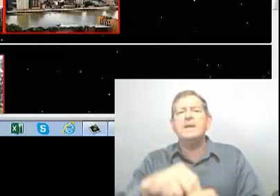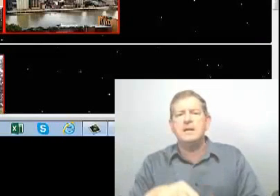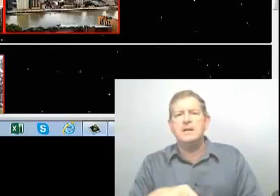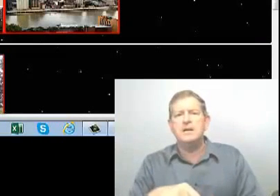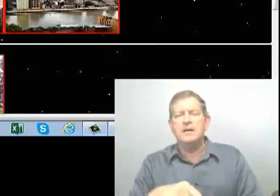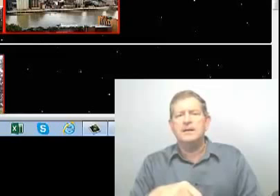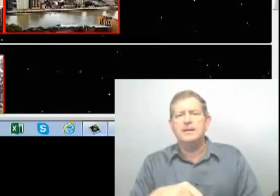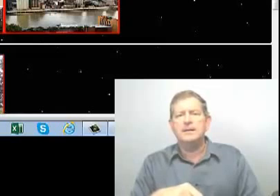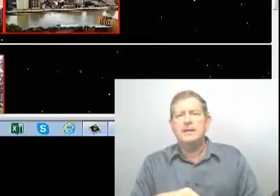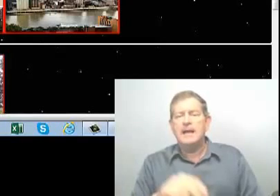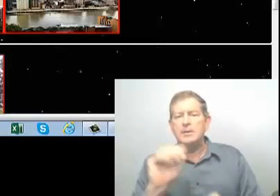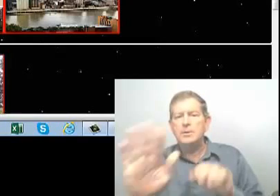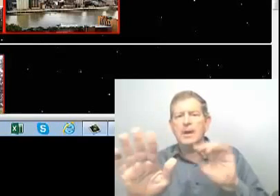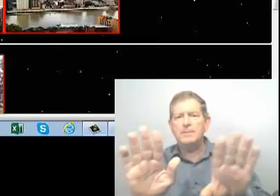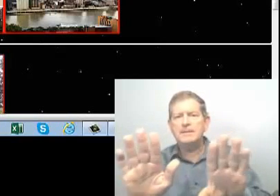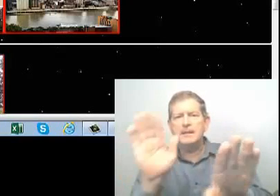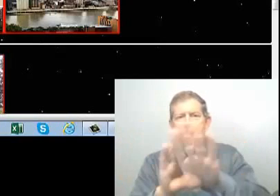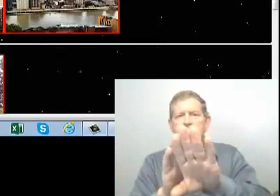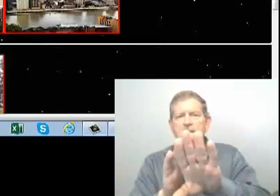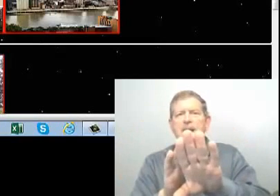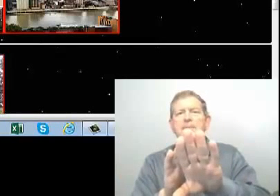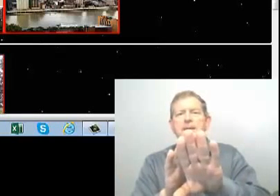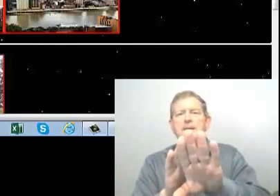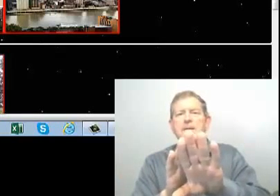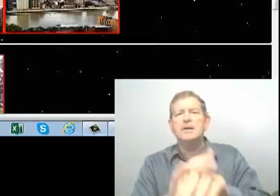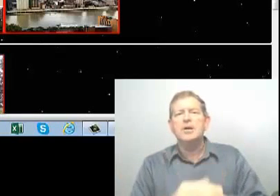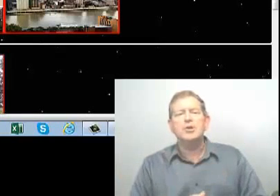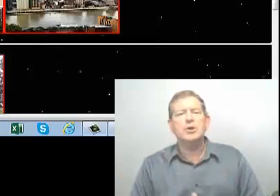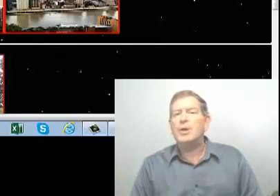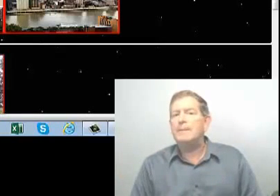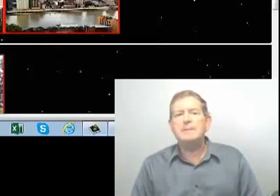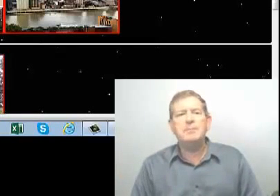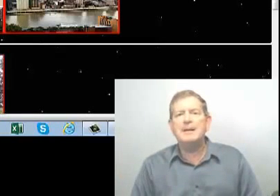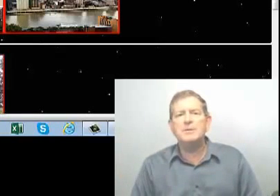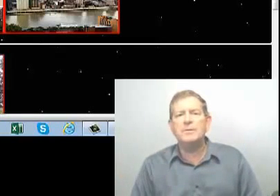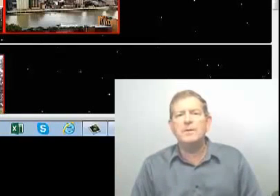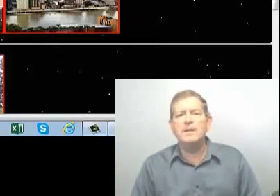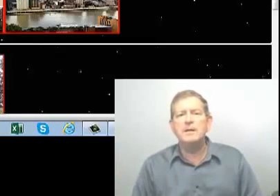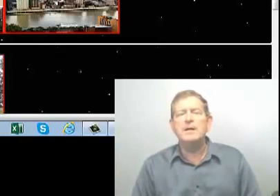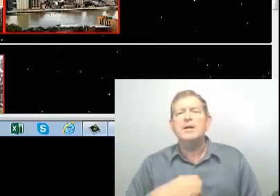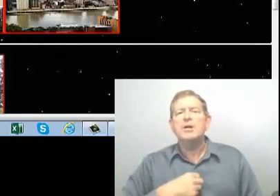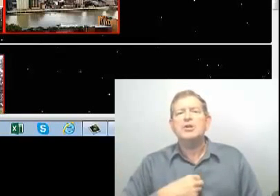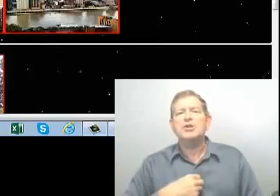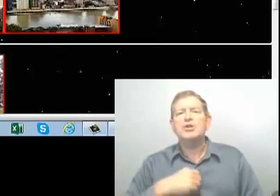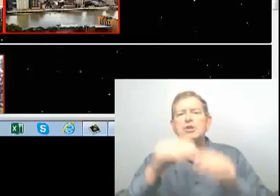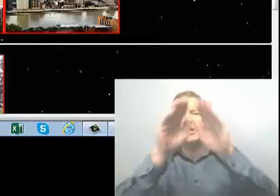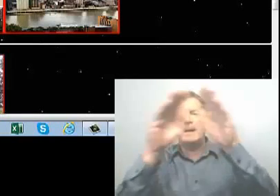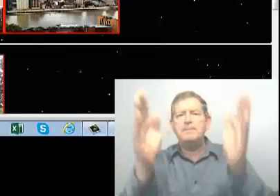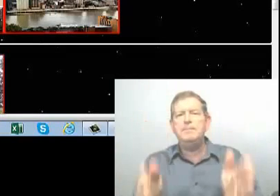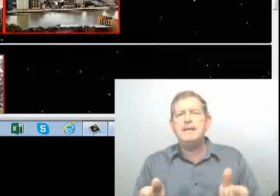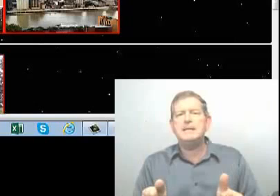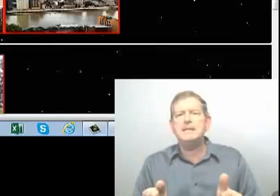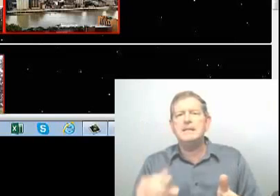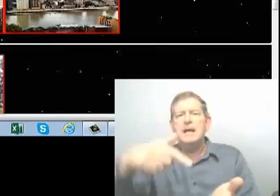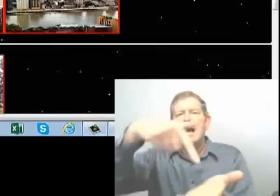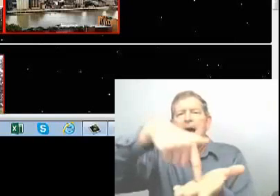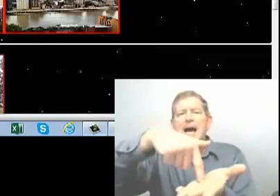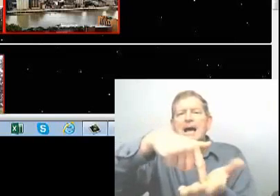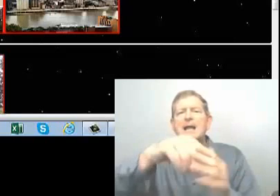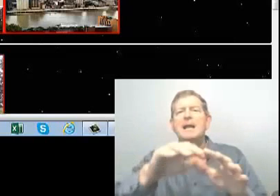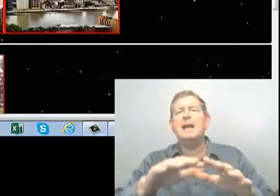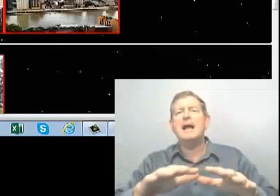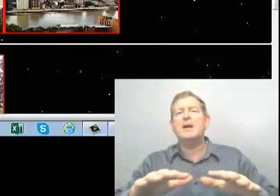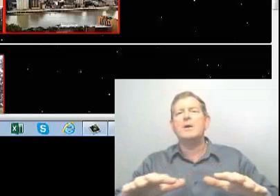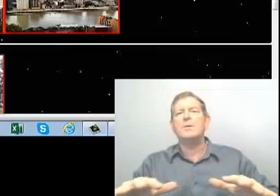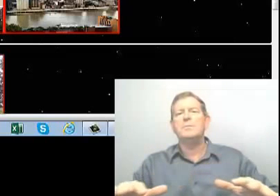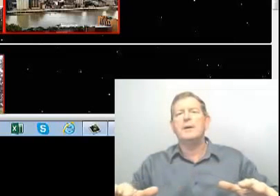en ville. Hein? Et ne habite, ça donne n'habite. Je n'habite pas en ville. J'habite